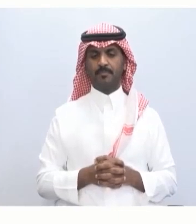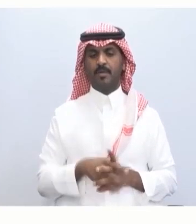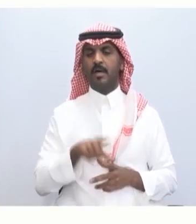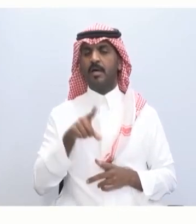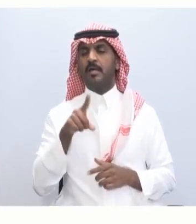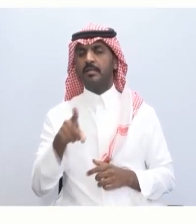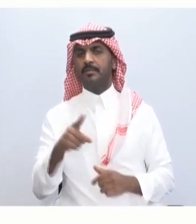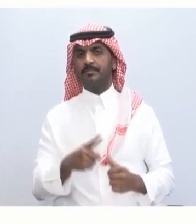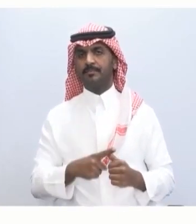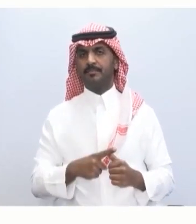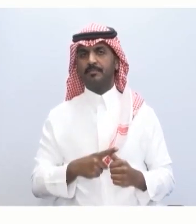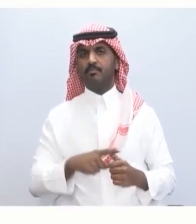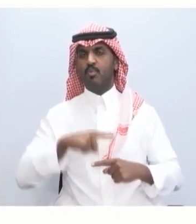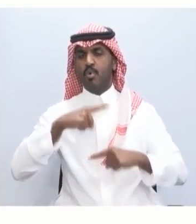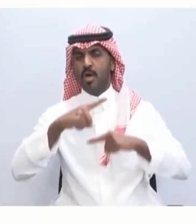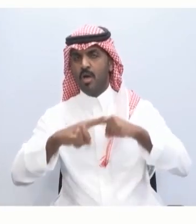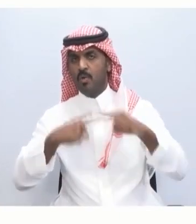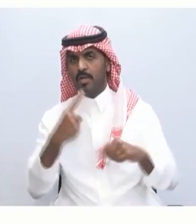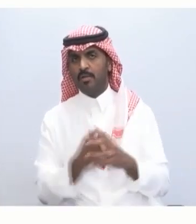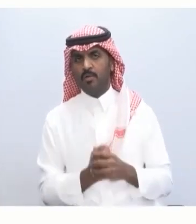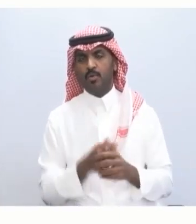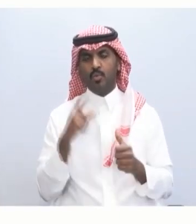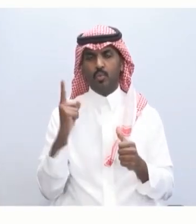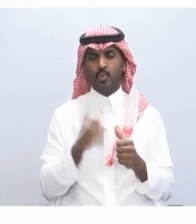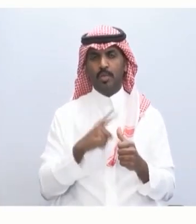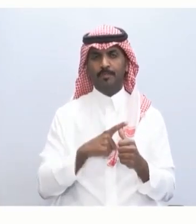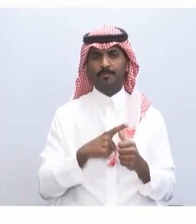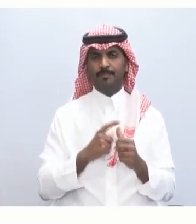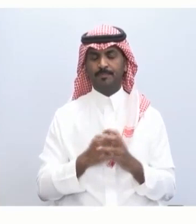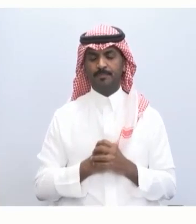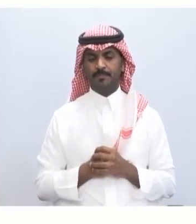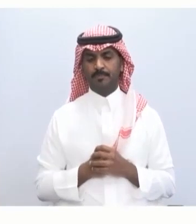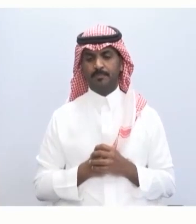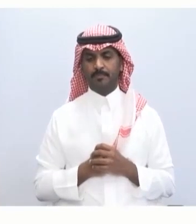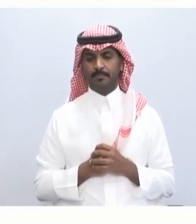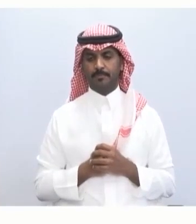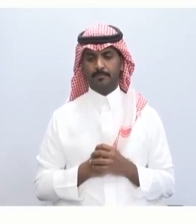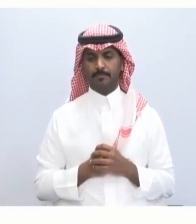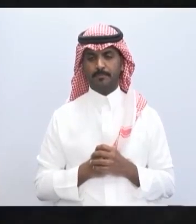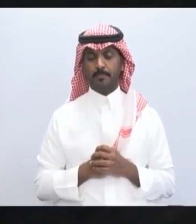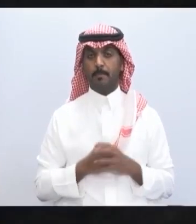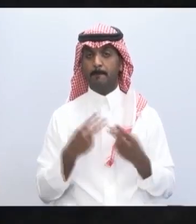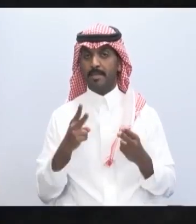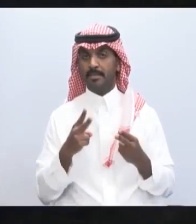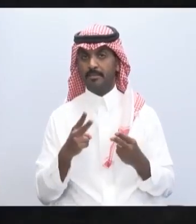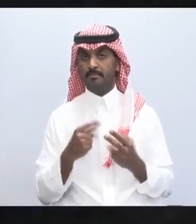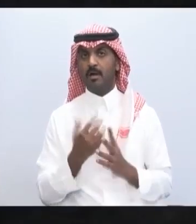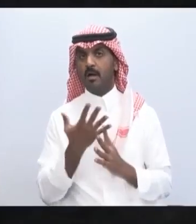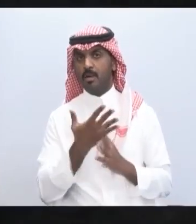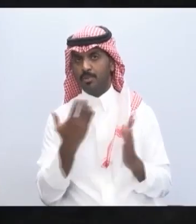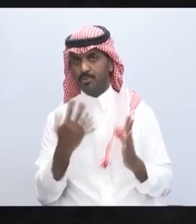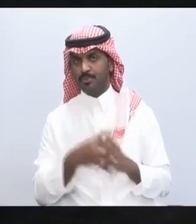هذه هي المحاوله الاولى المحاوله الاولى بدات عندما